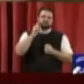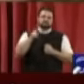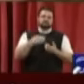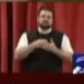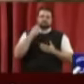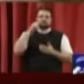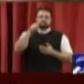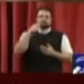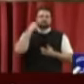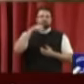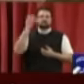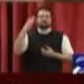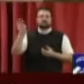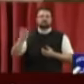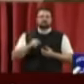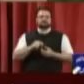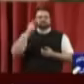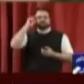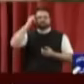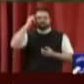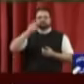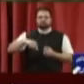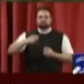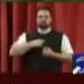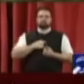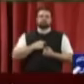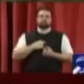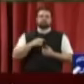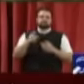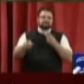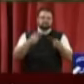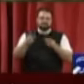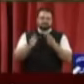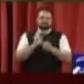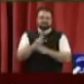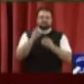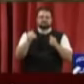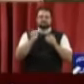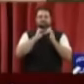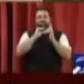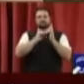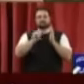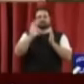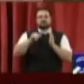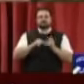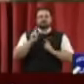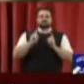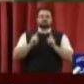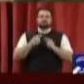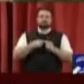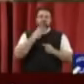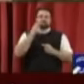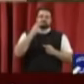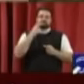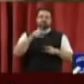Simona, creierul nostru nu poate să accesezi decât ceea ce program mi are. Deci dacă eu percep viața că e grea,